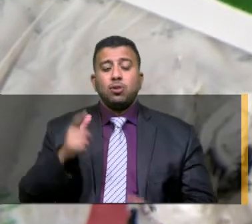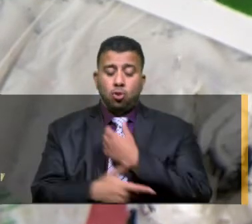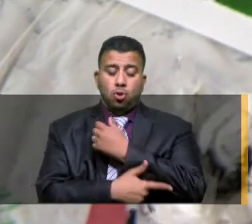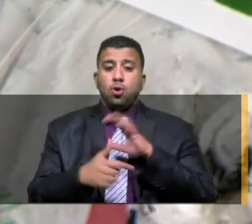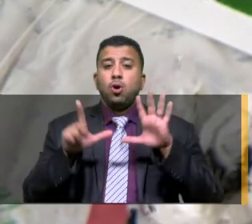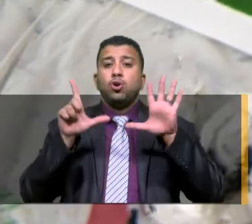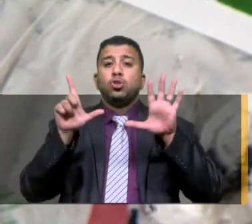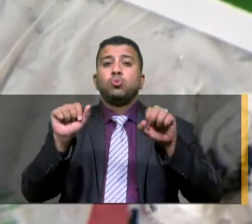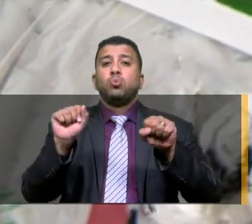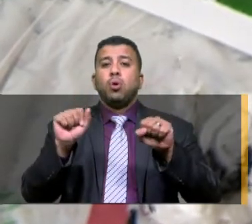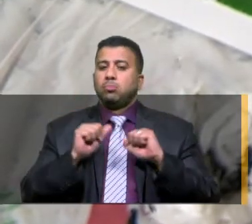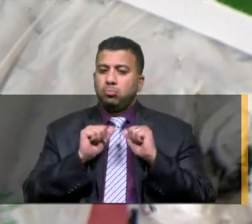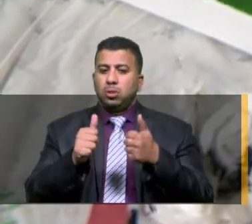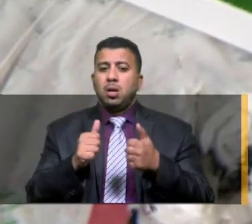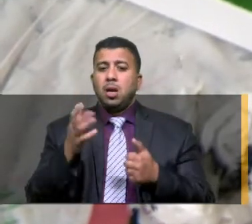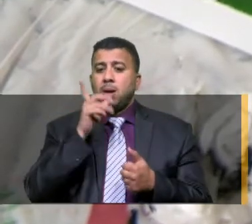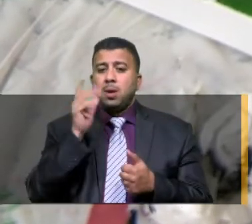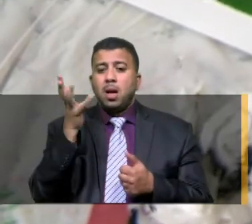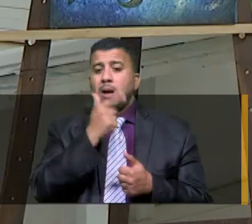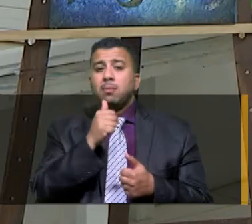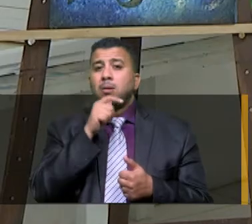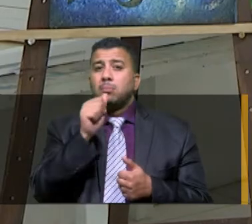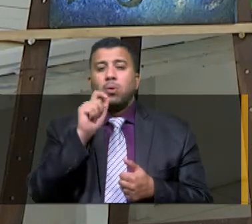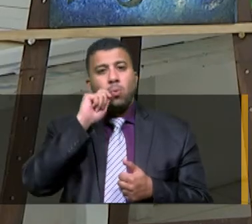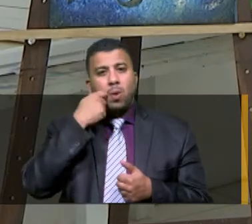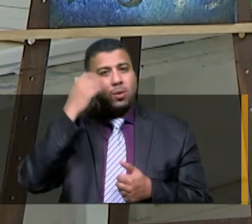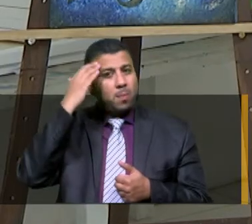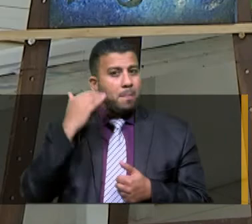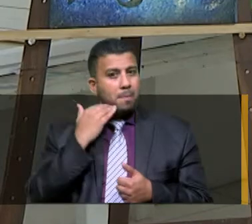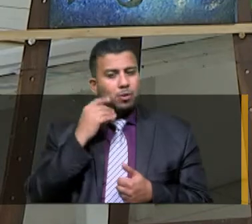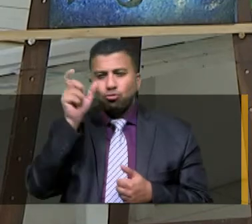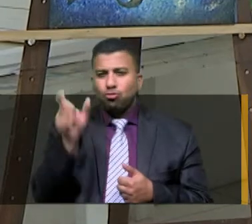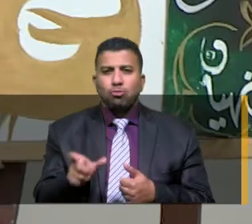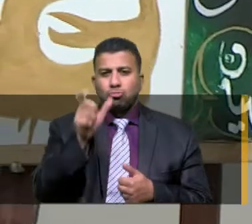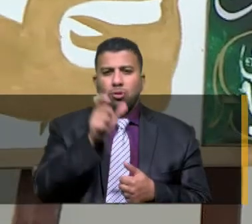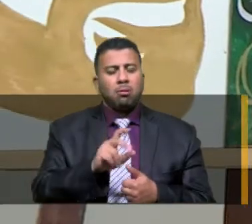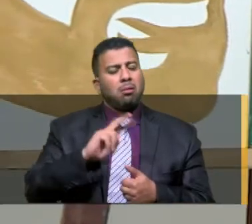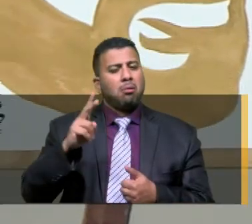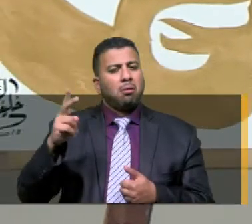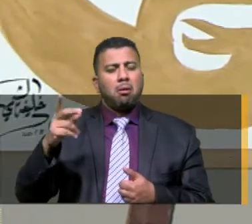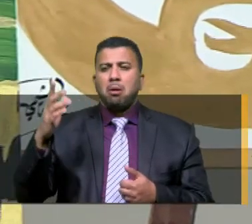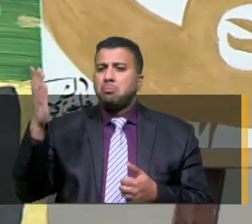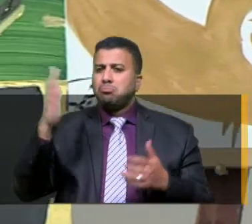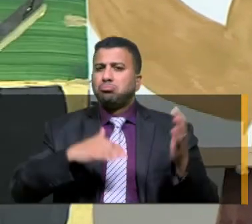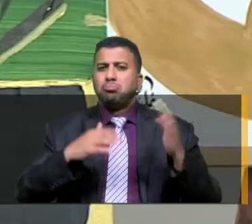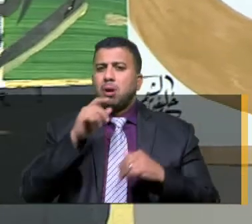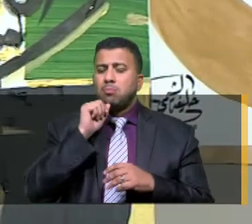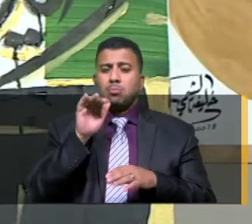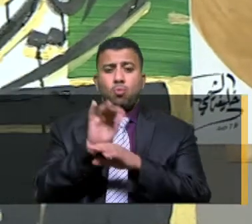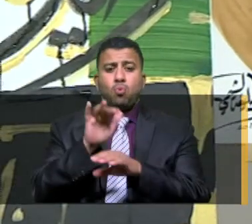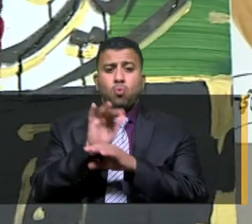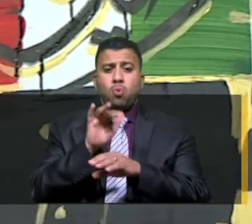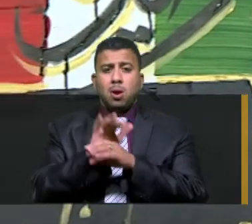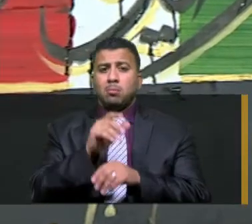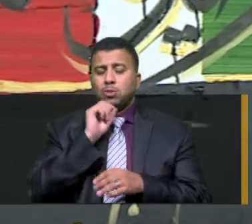كاملا بمشاركة 15 فنانا وفنانة من مختلف الثقافات ضمن سلسلة من الورش التي